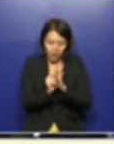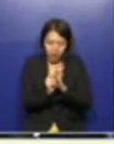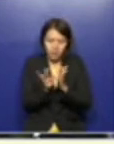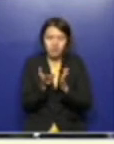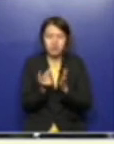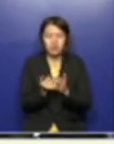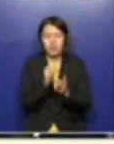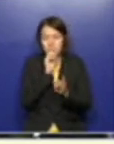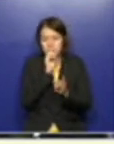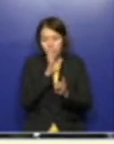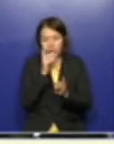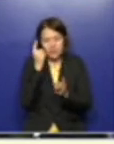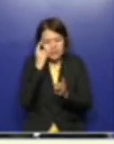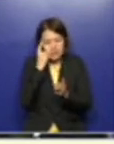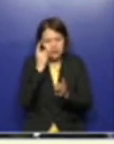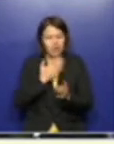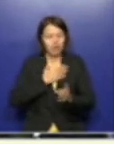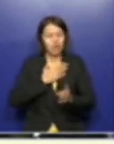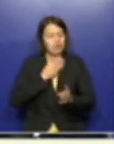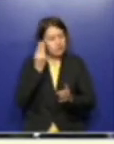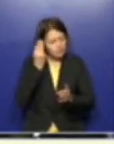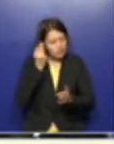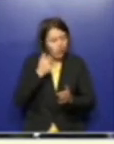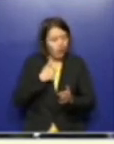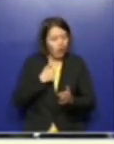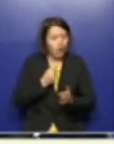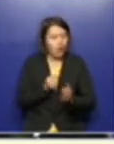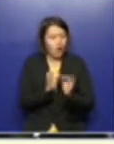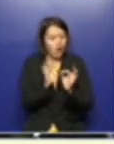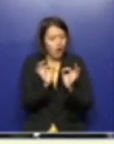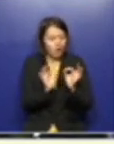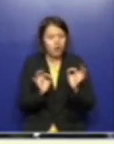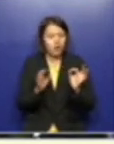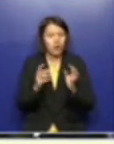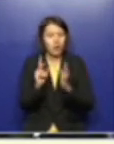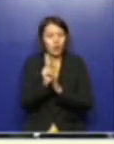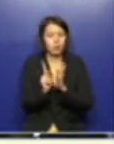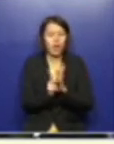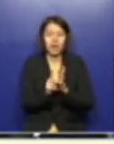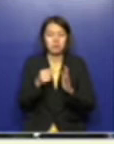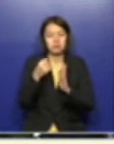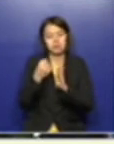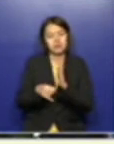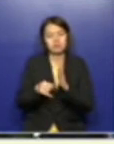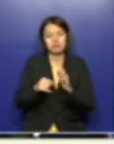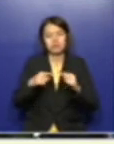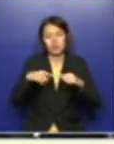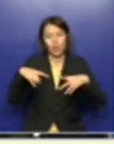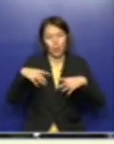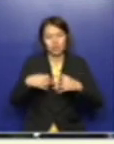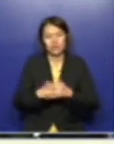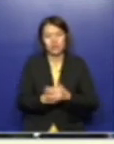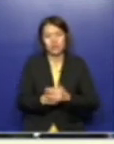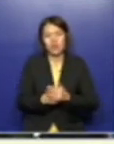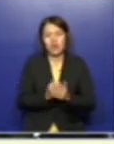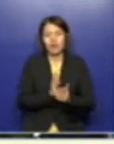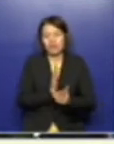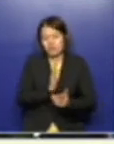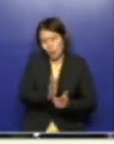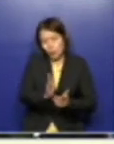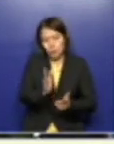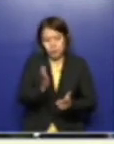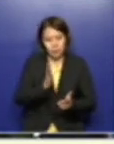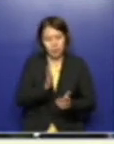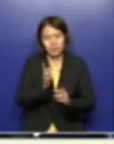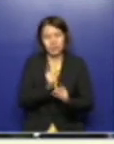ยใส่ความเห็นของตนไปในข้อกฎหมายเป็นสิ่งที่ไม่ถูกต้องไม่เป็นไปตามเจตนารมณ์